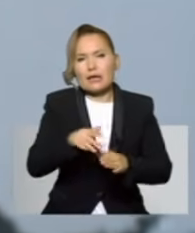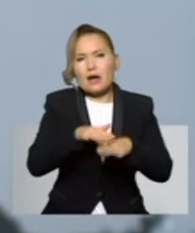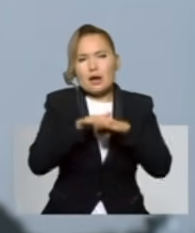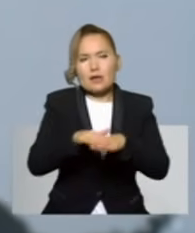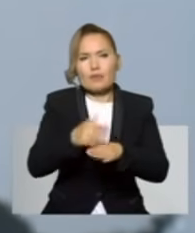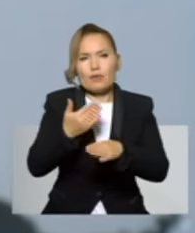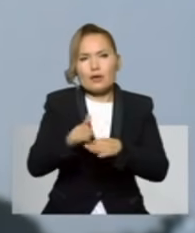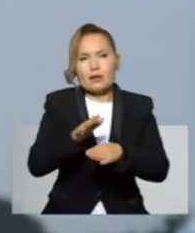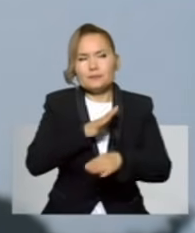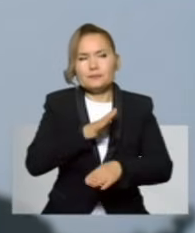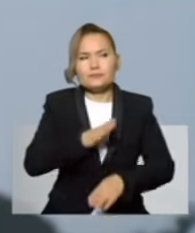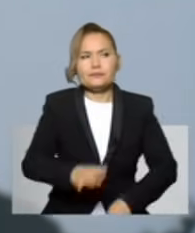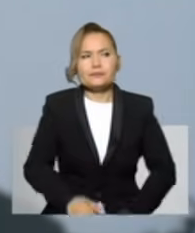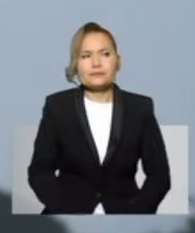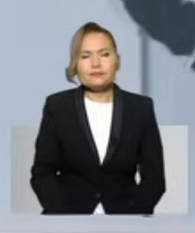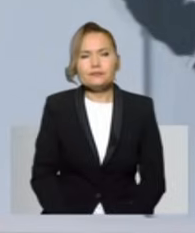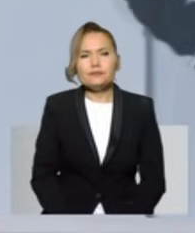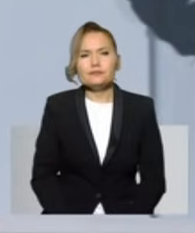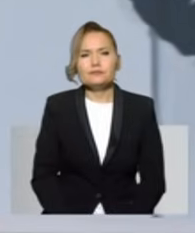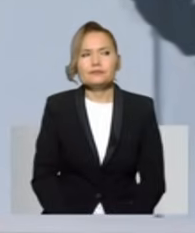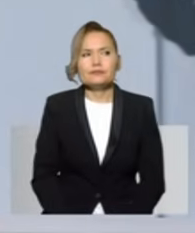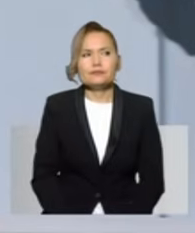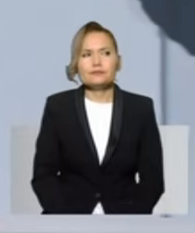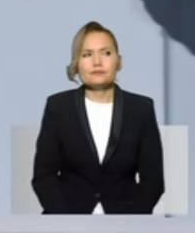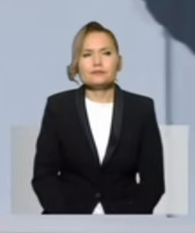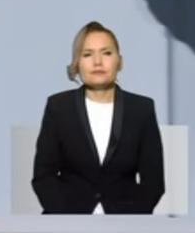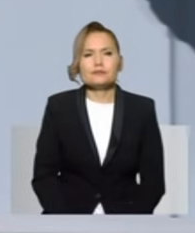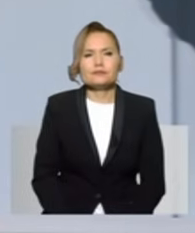жуық қаражат бөлінді.